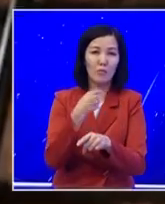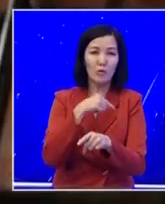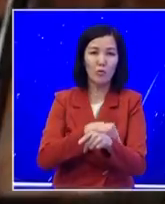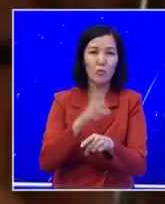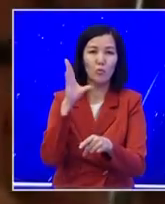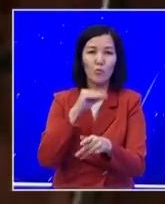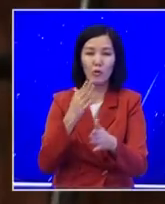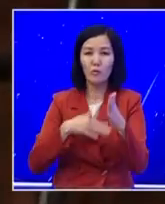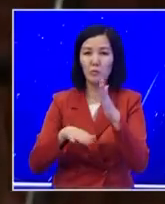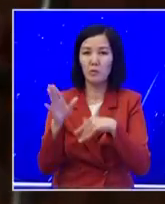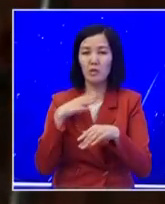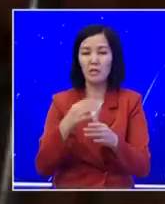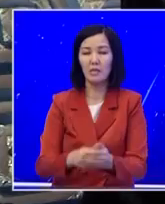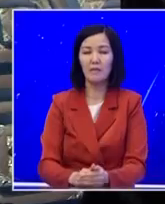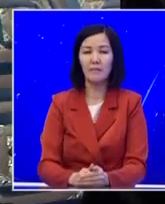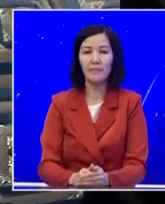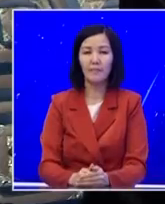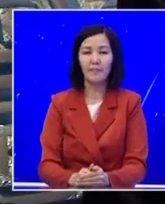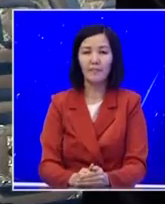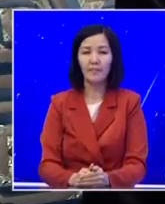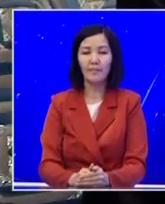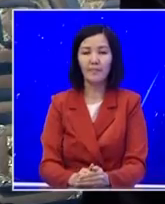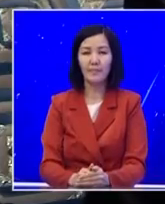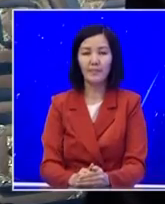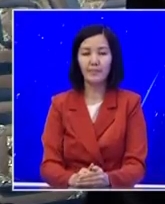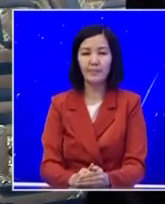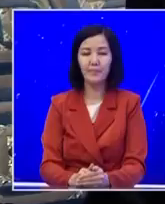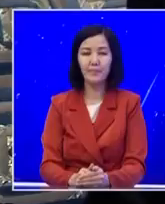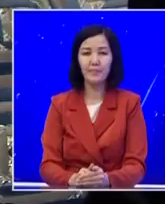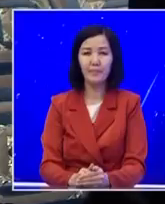удалось бежать.